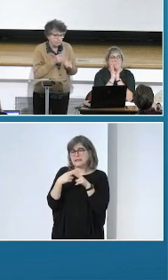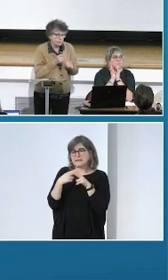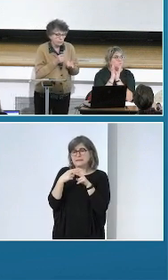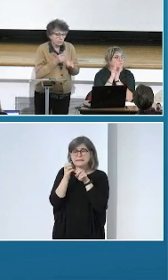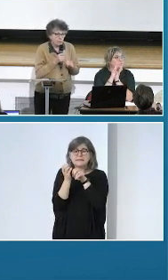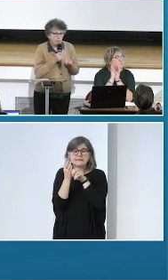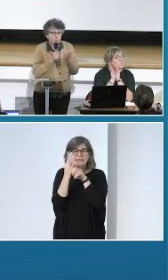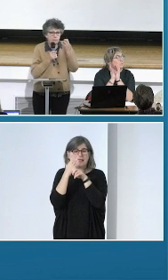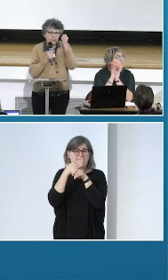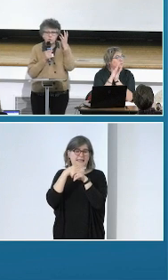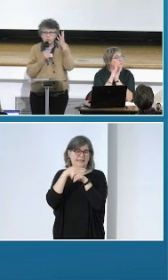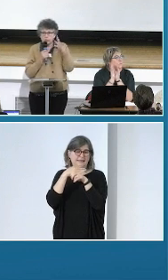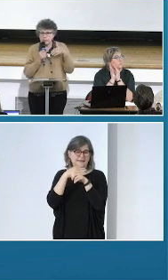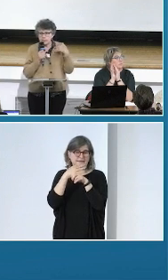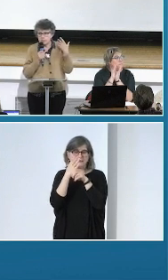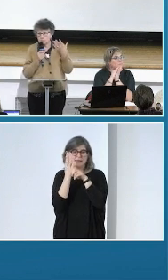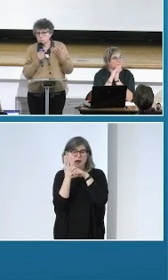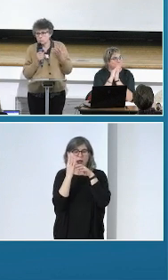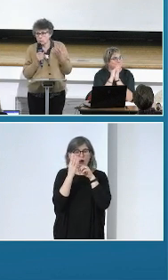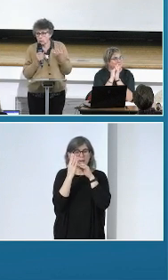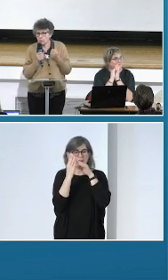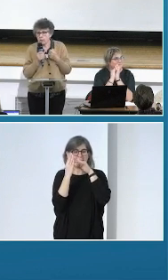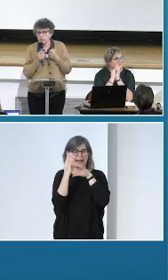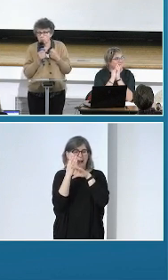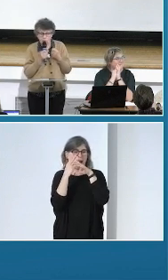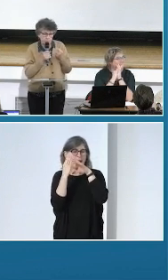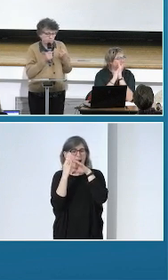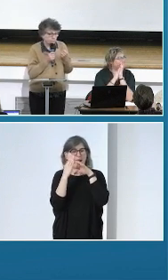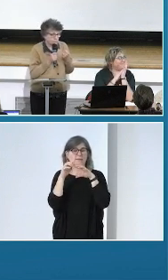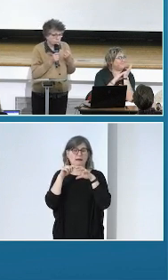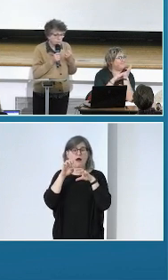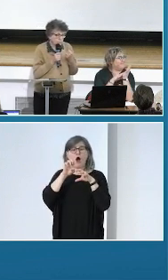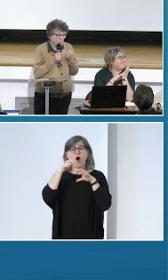ciliées, qui baignent dans un liquide qu'on appelle l'endolymphe.